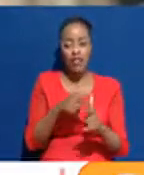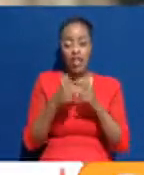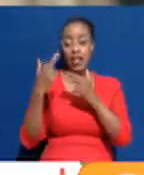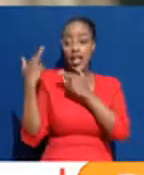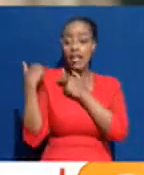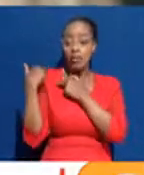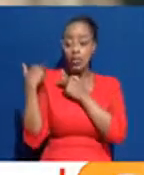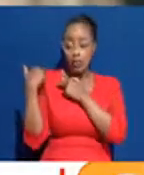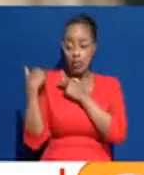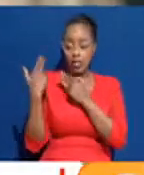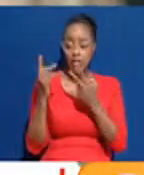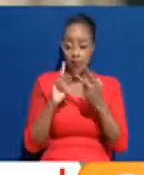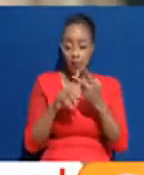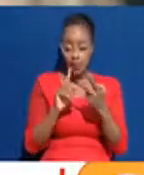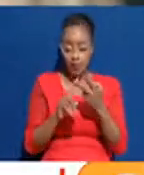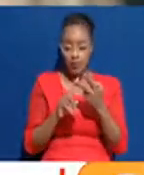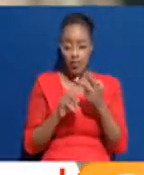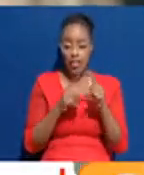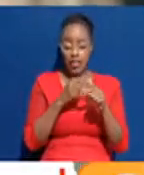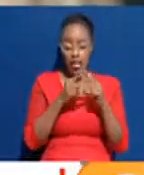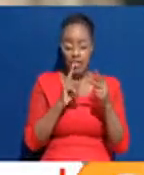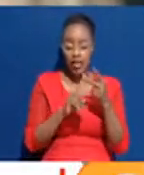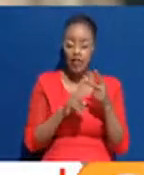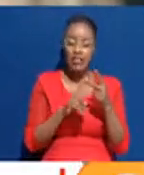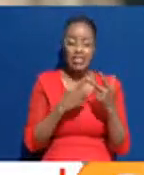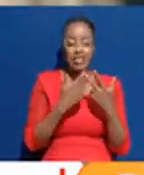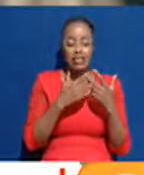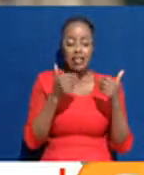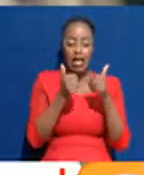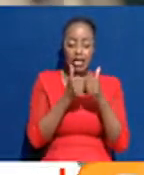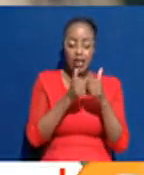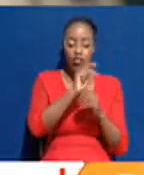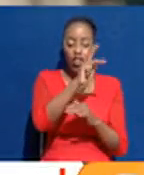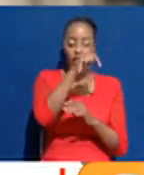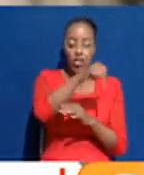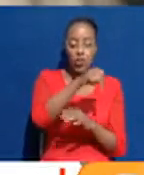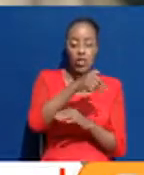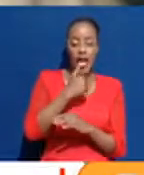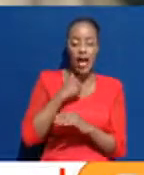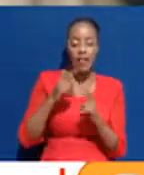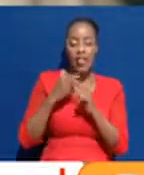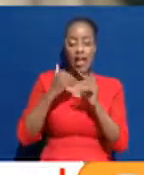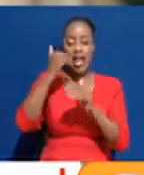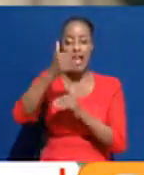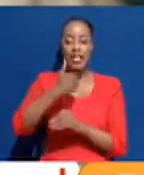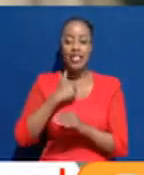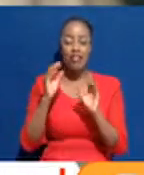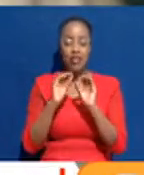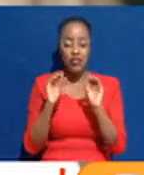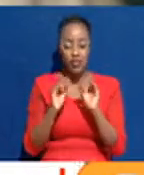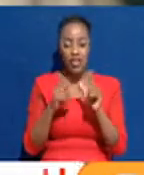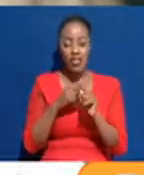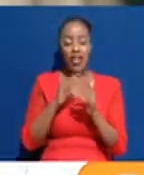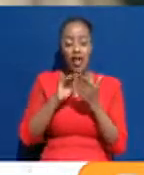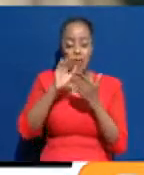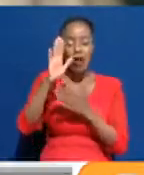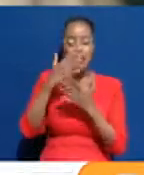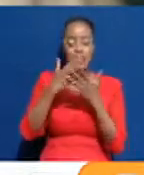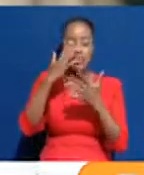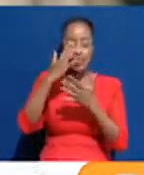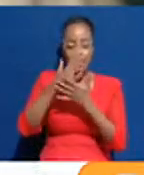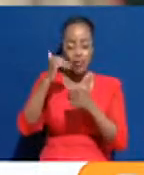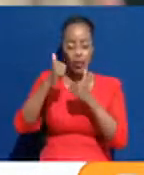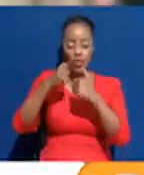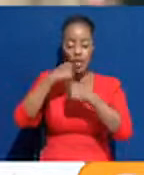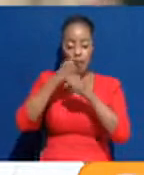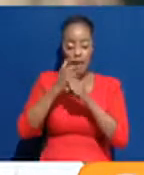majukumu. Alafu mpira ya Kenya kidogo leo iko, leo hakuna. Then mostly ile kitu nilinfluence decision yangu